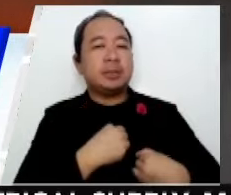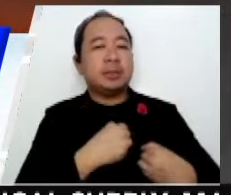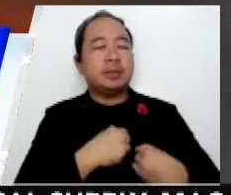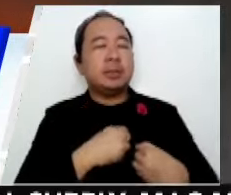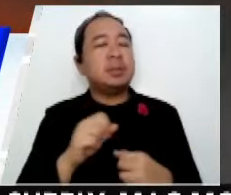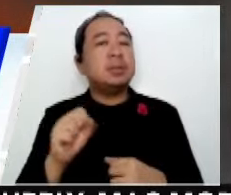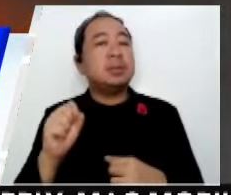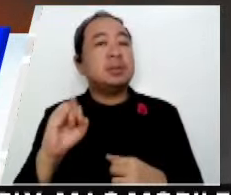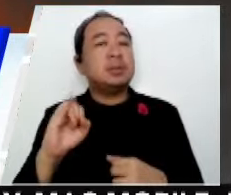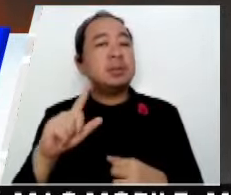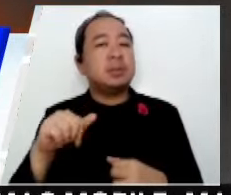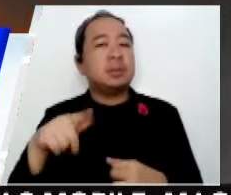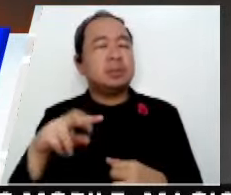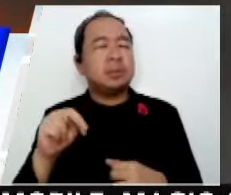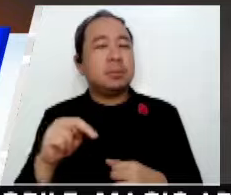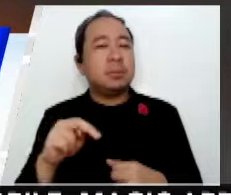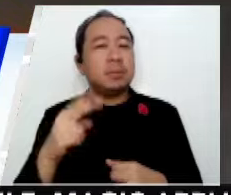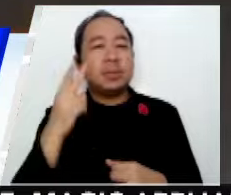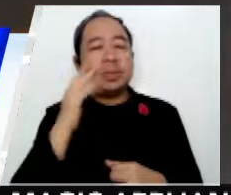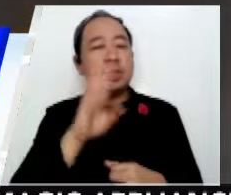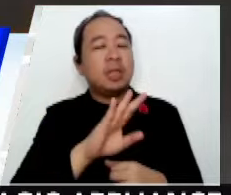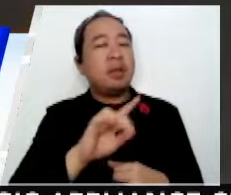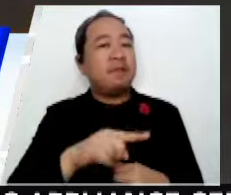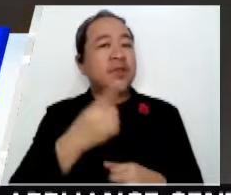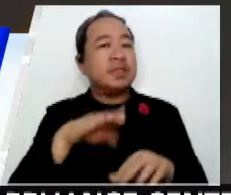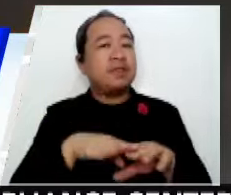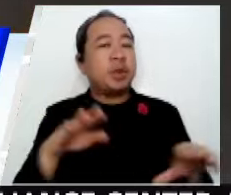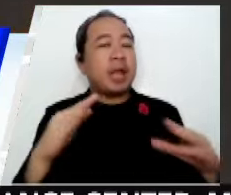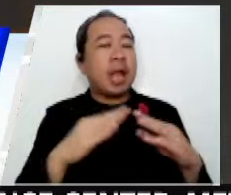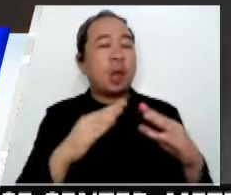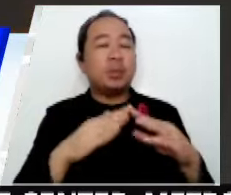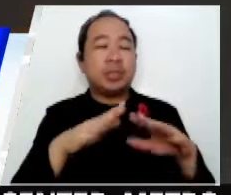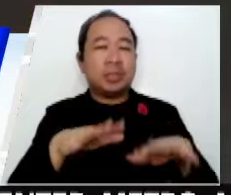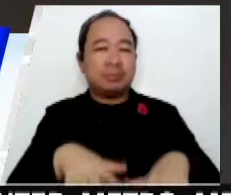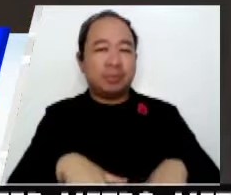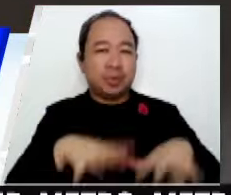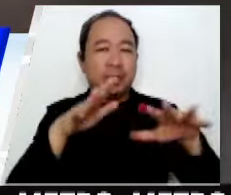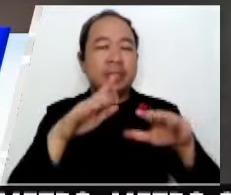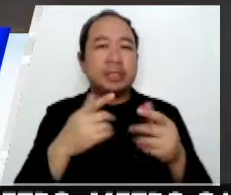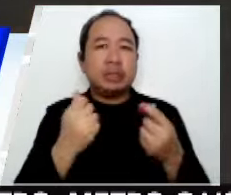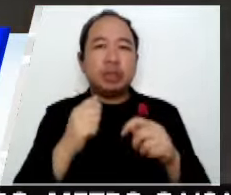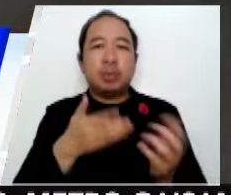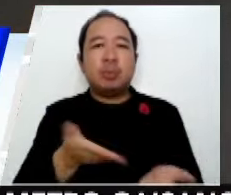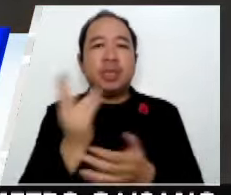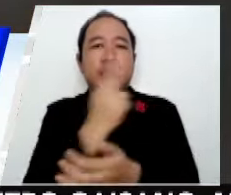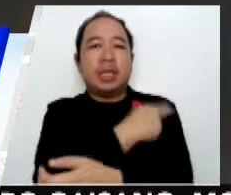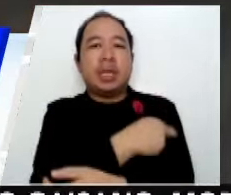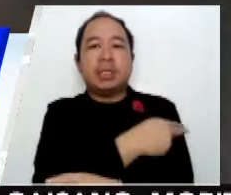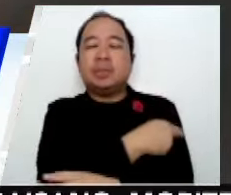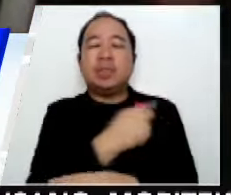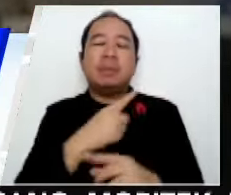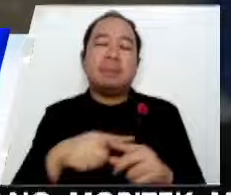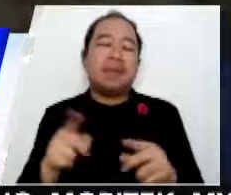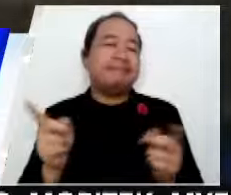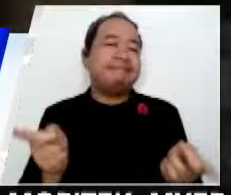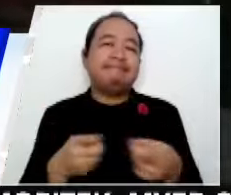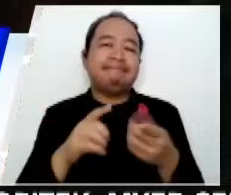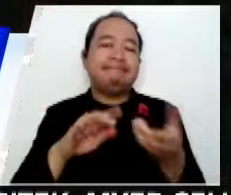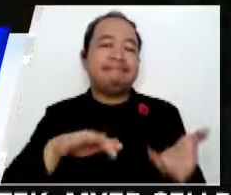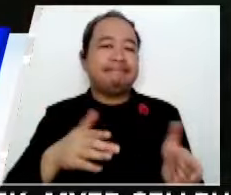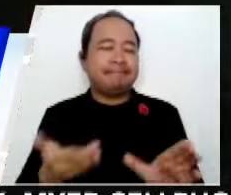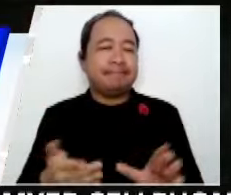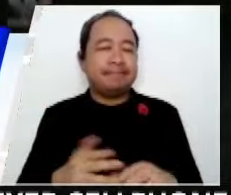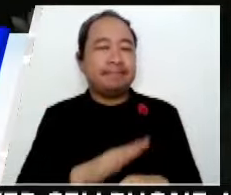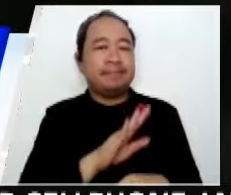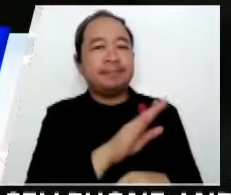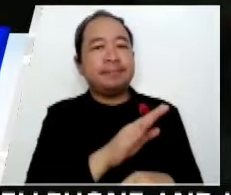baha ang unang palapag ng kanilang tahanan. Sinubukan pa siyang dalhin sa ospital pero binawian din ang buhay. Emosyonal ang kanyang anak na si